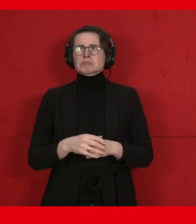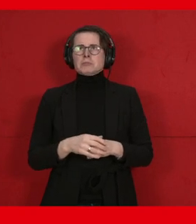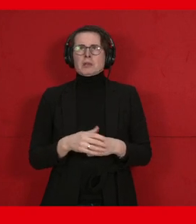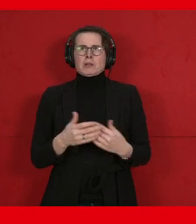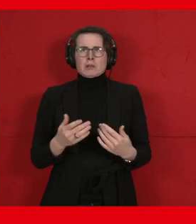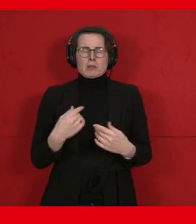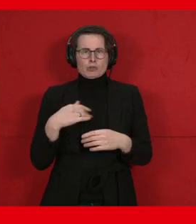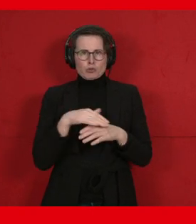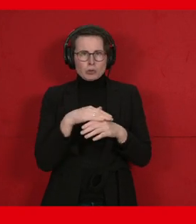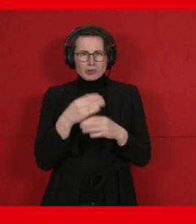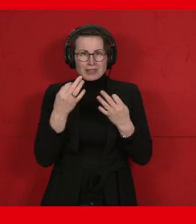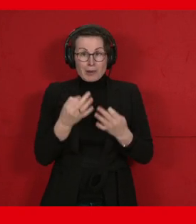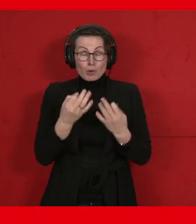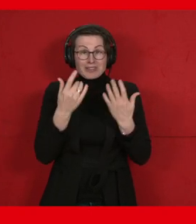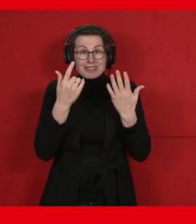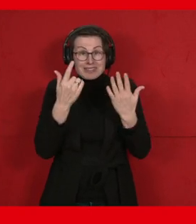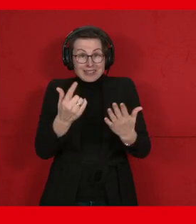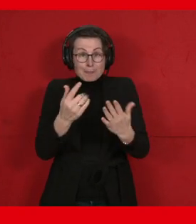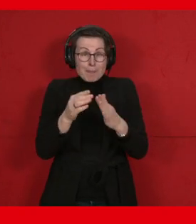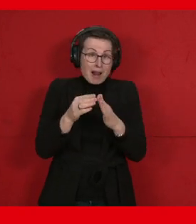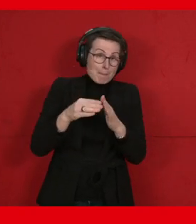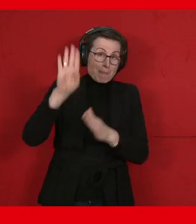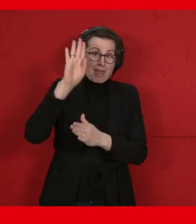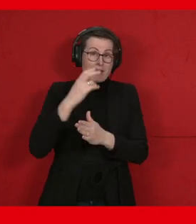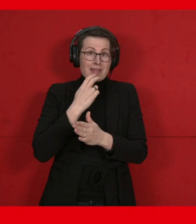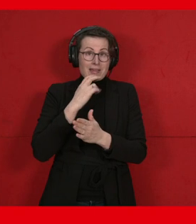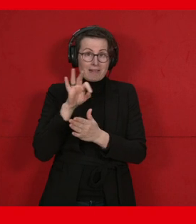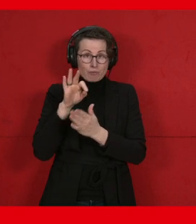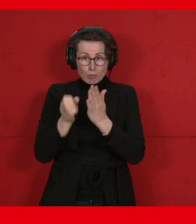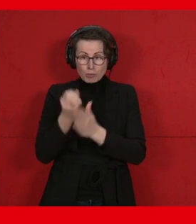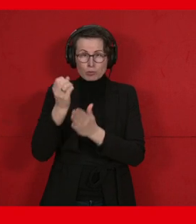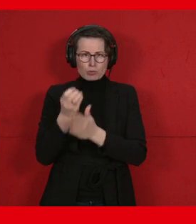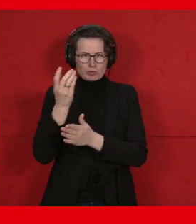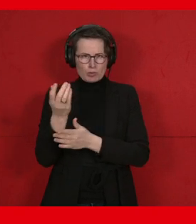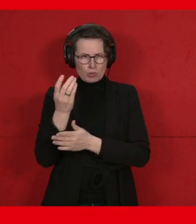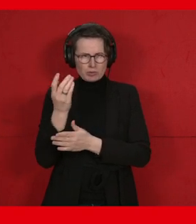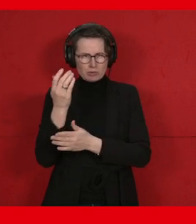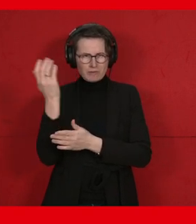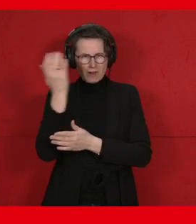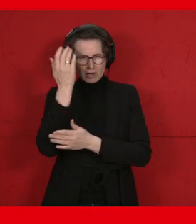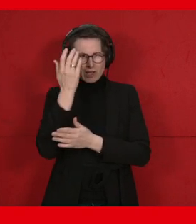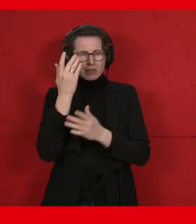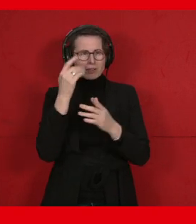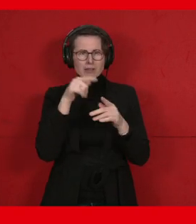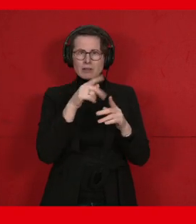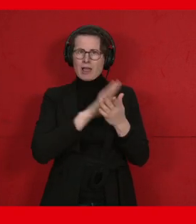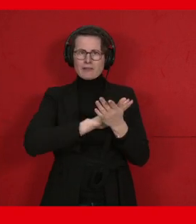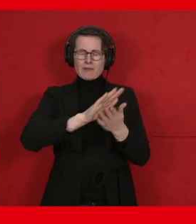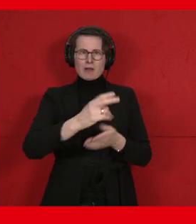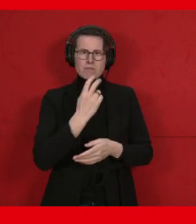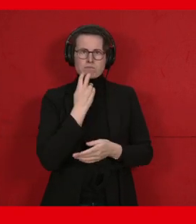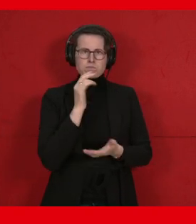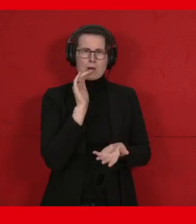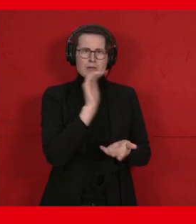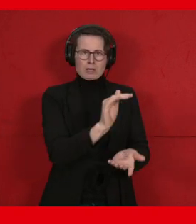ich brauche 7-mal so viel Energie, um Wasserstoff zu produzieren, um dann damit ein Auto zum Fahren zu bringen, als wenn ich es direkt elektrifiziere. Das